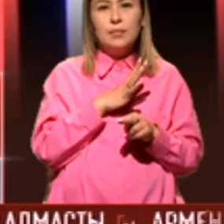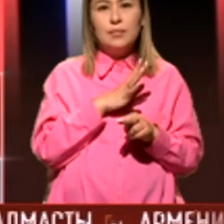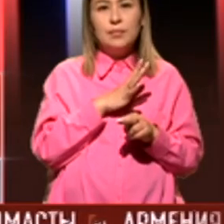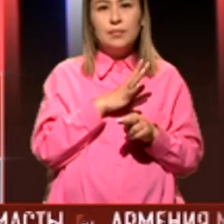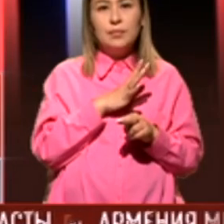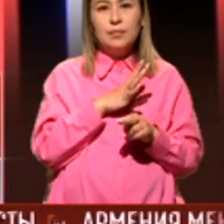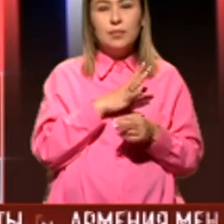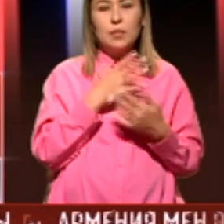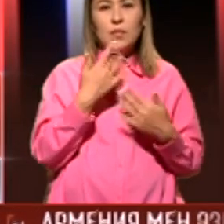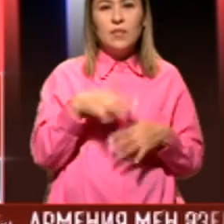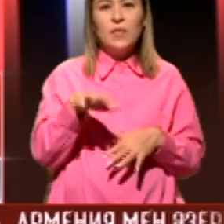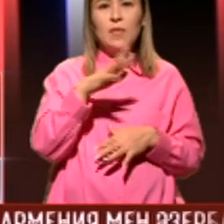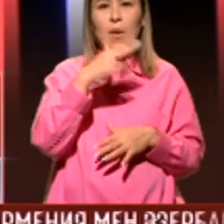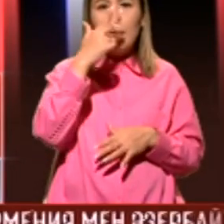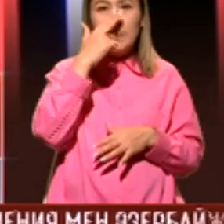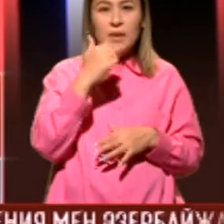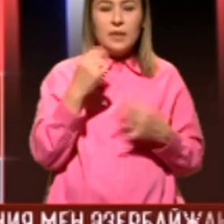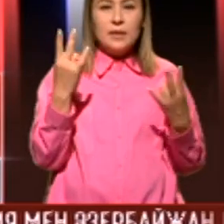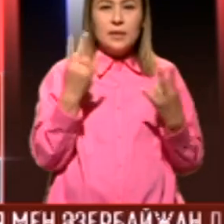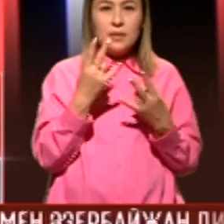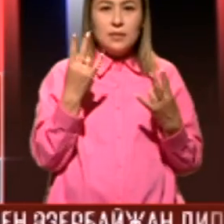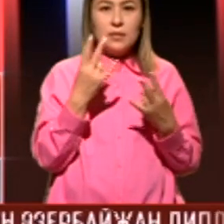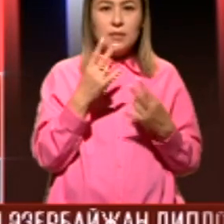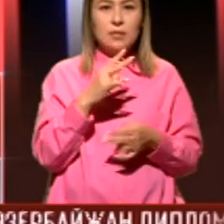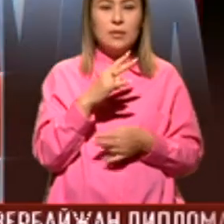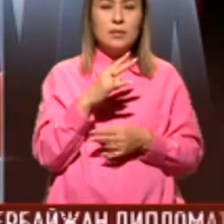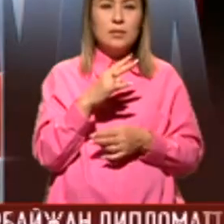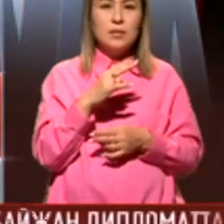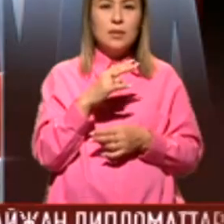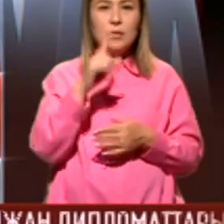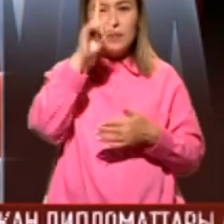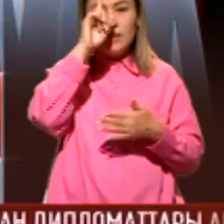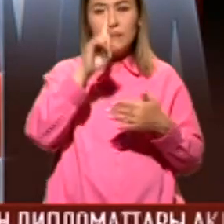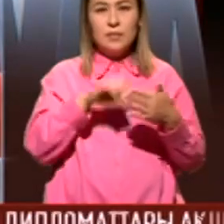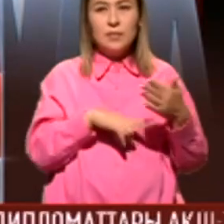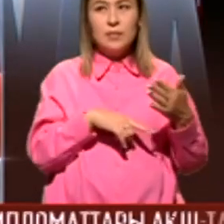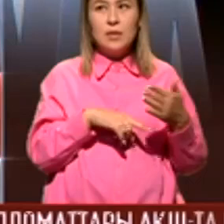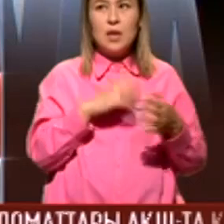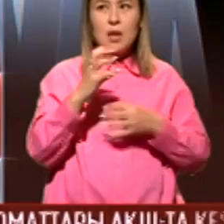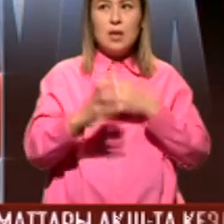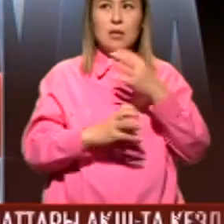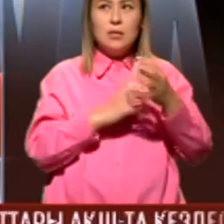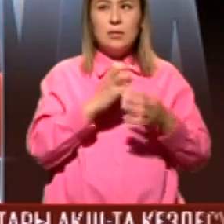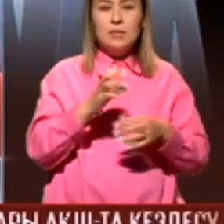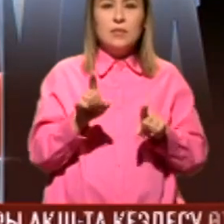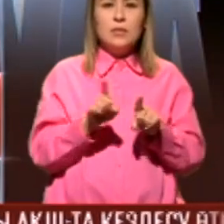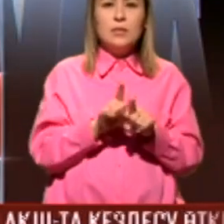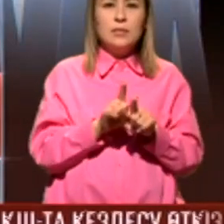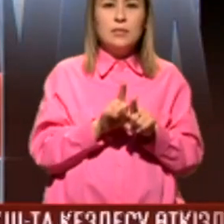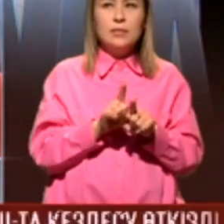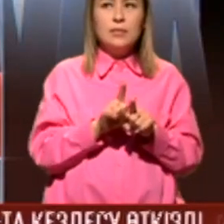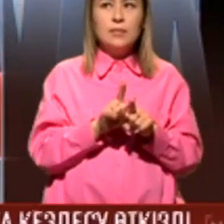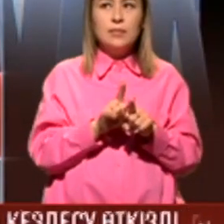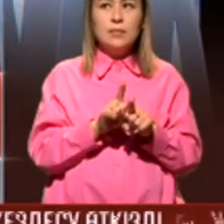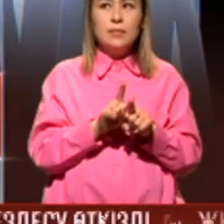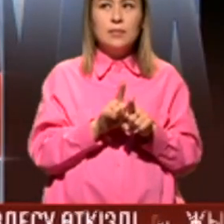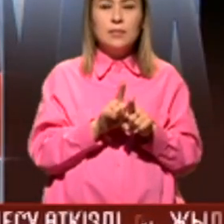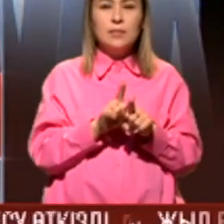осыған етімізді де үйретуіміз керек. Жаңа Макиндердің теориясына сеніп, жаңағы әлемге әңгір таяқ ойнатамыз дейтініміз енді қиянат